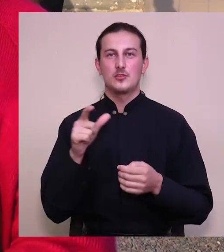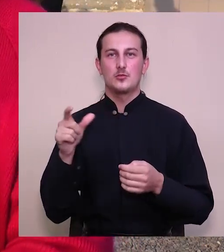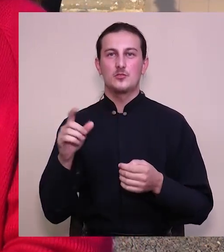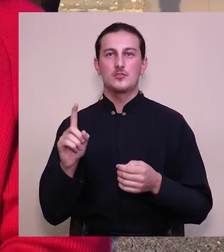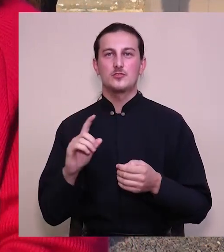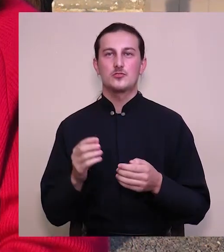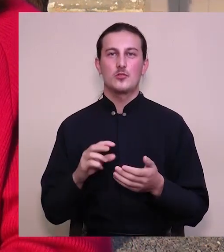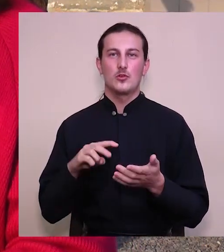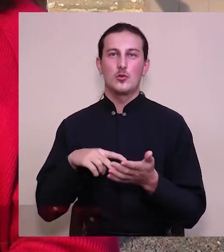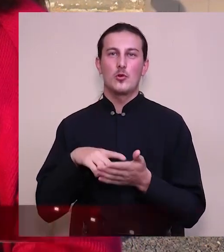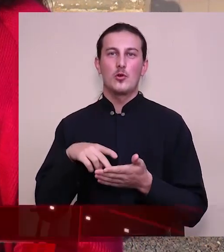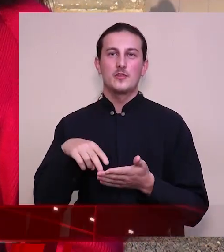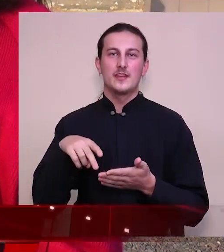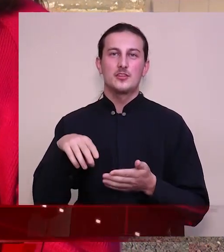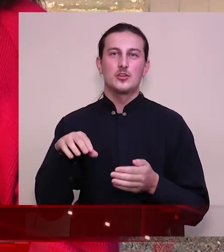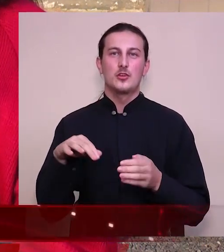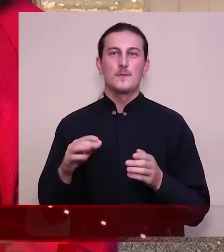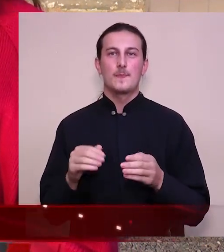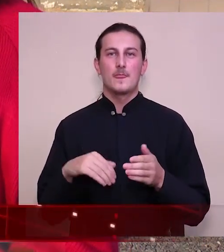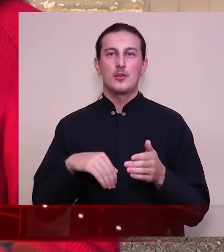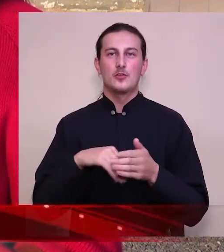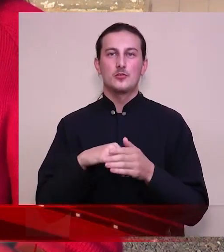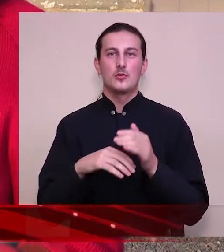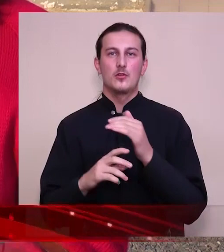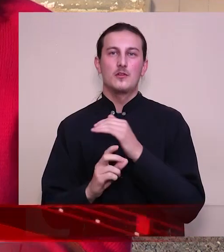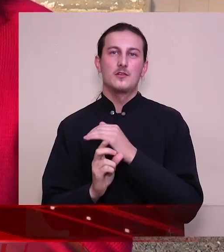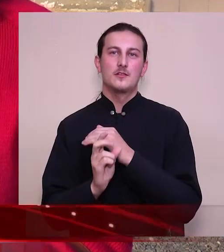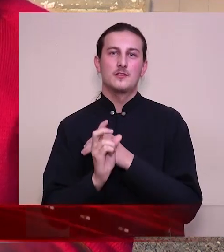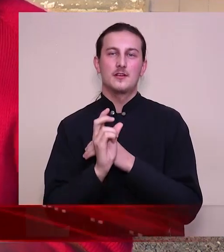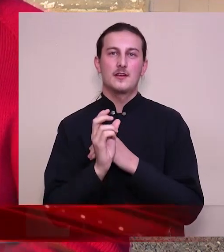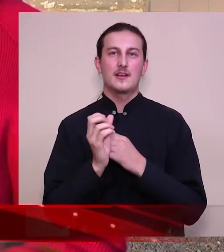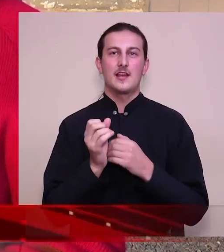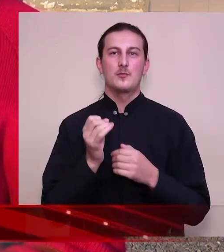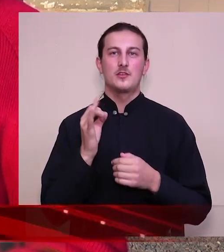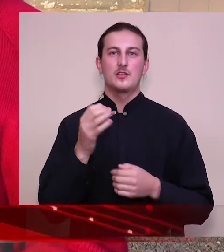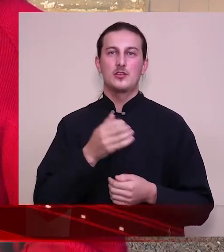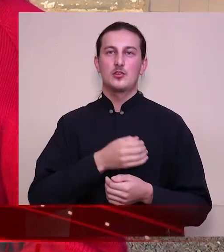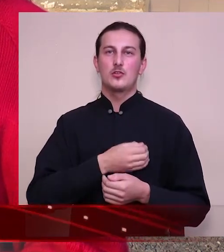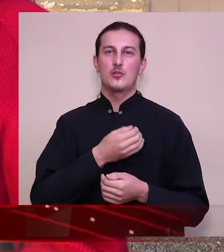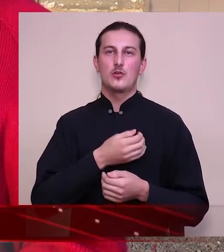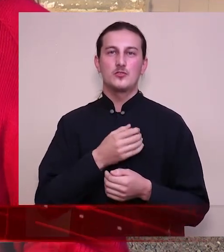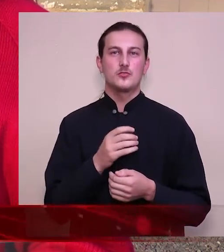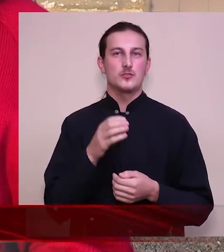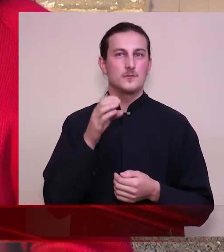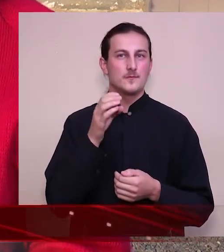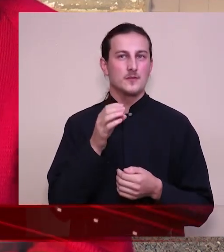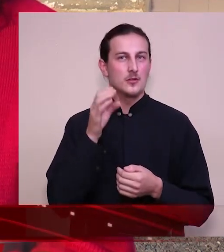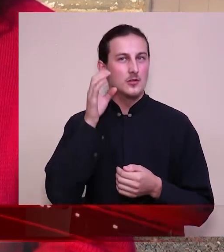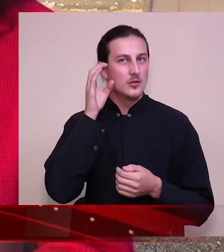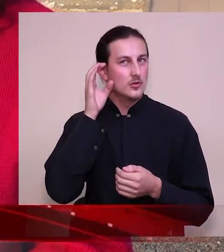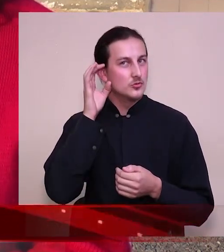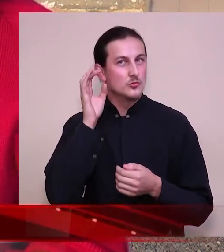але їм там, як маленькі діти, щось там трошечки переведуть і все. Глухонімі вони не чують, і їм це не чути,